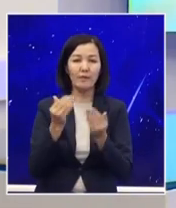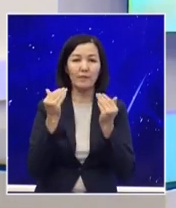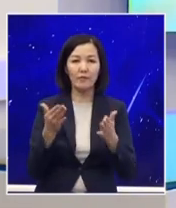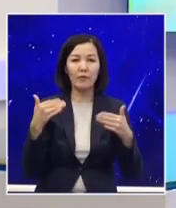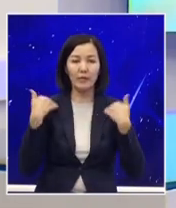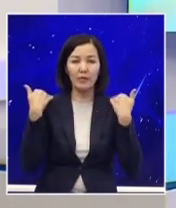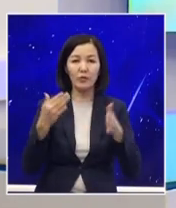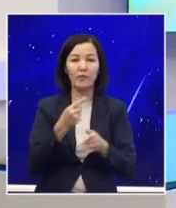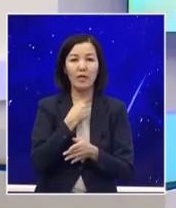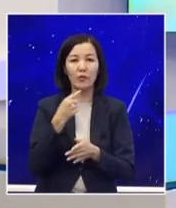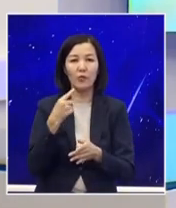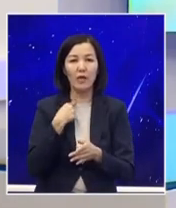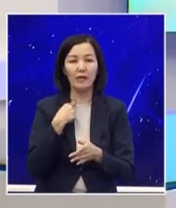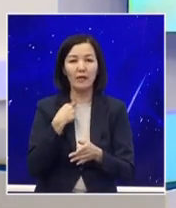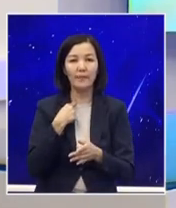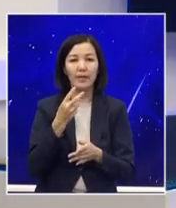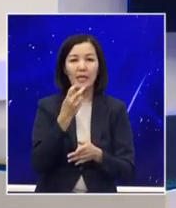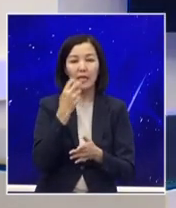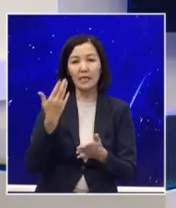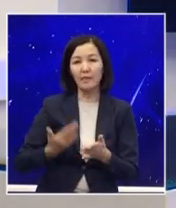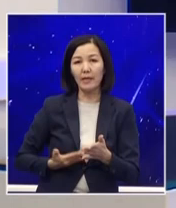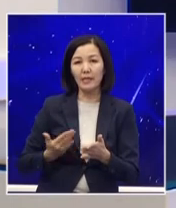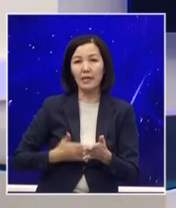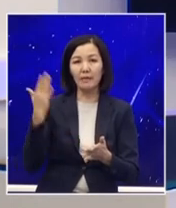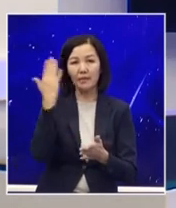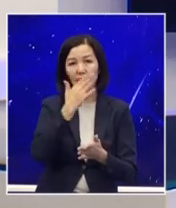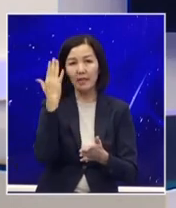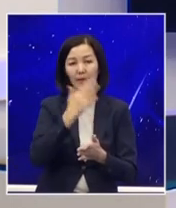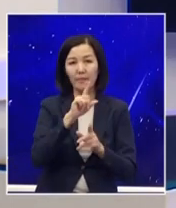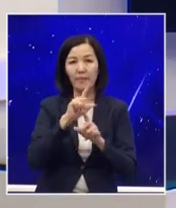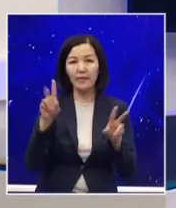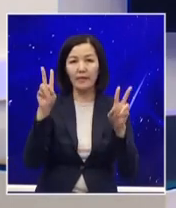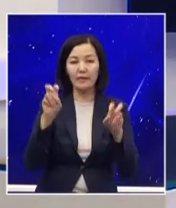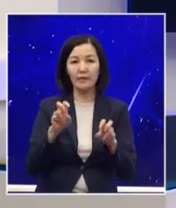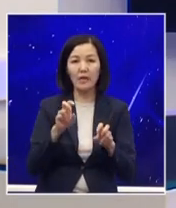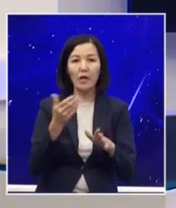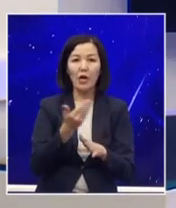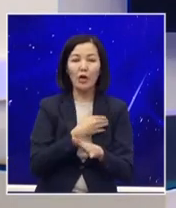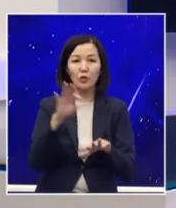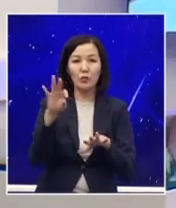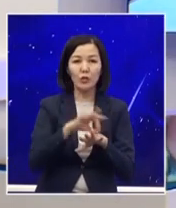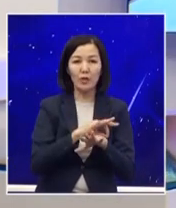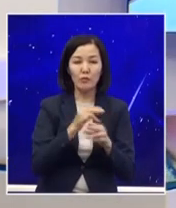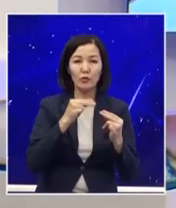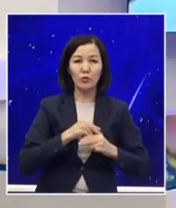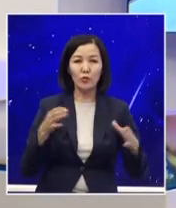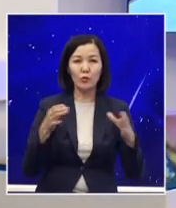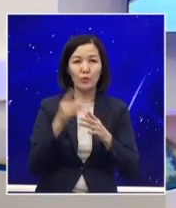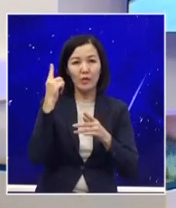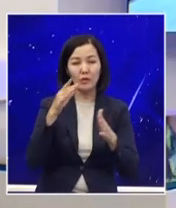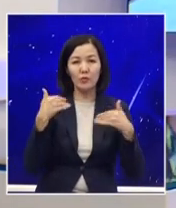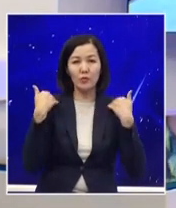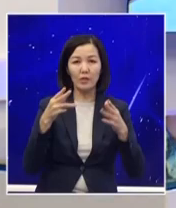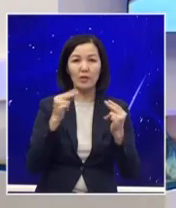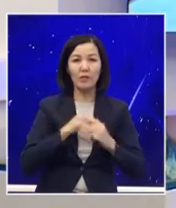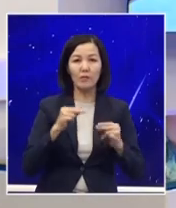бюджетом сегодня презентуют в Талдыкургане. Над комедийным сериалом под названием «Хочу замуж» трудилась группа энтузиастов,